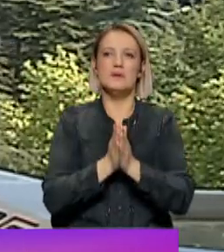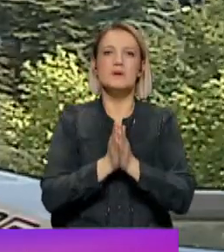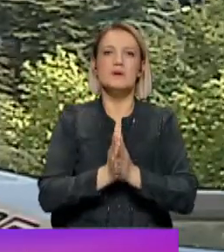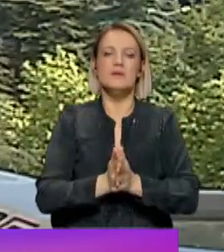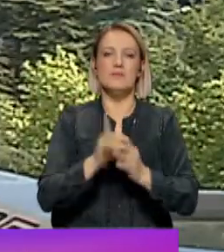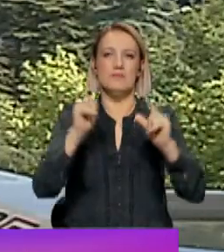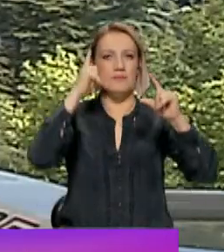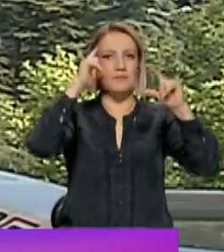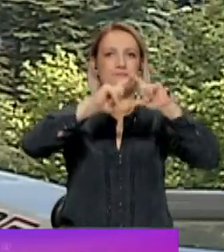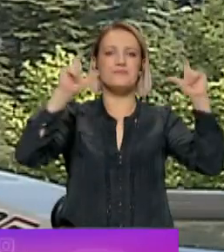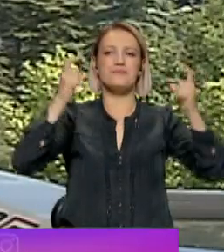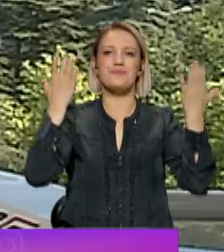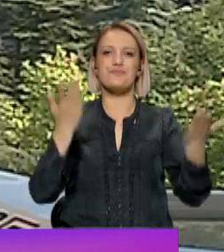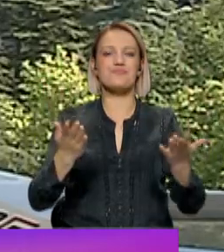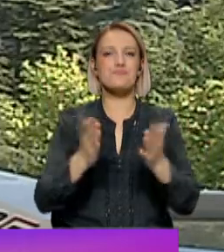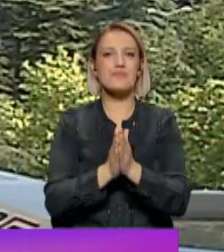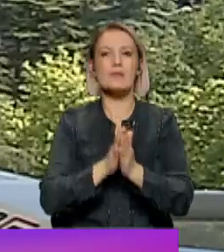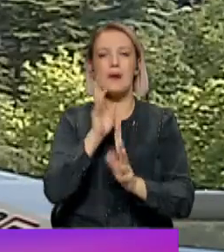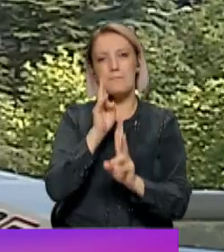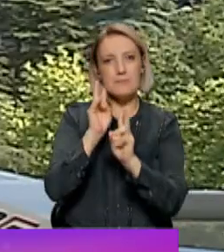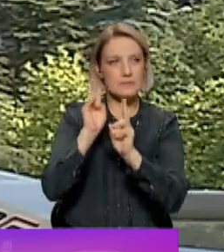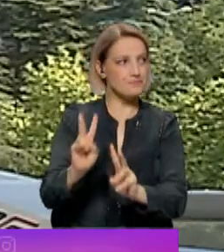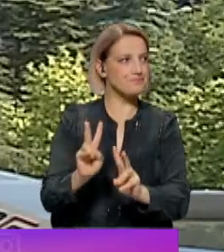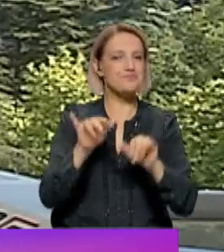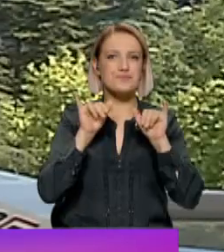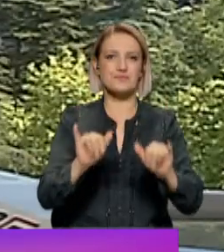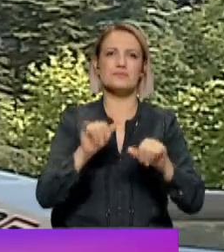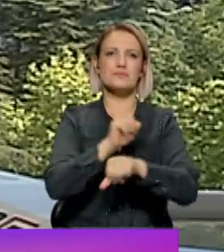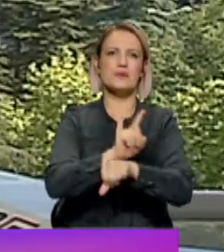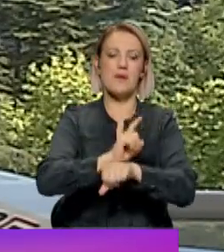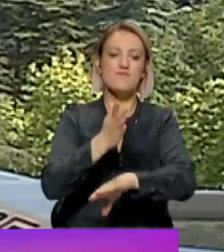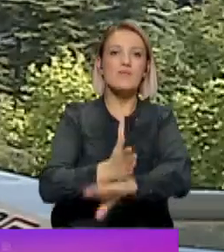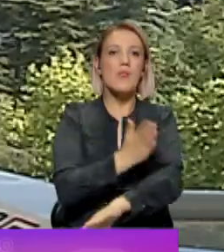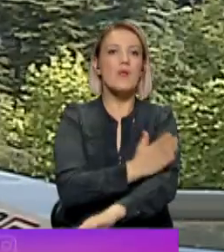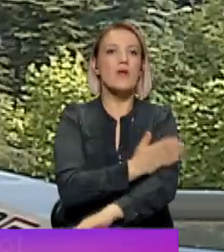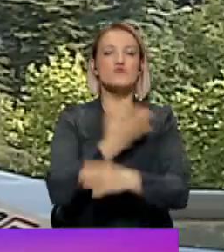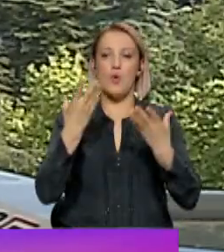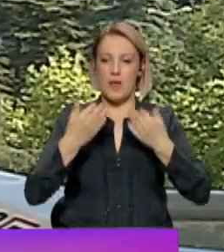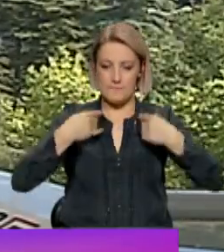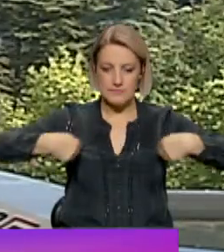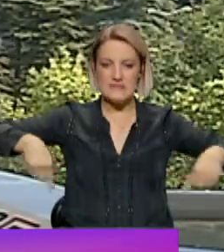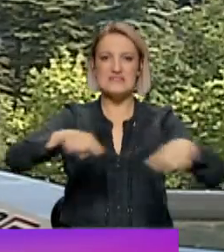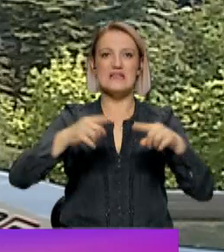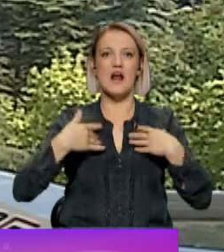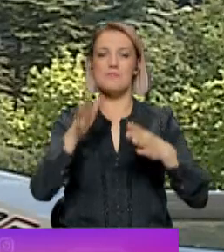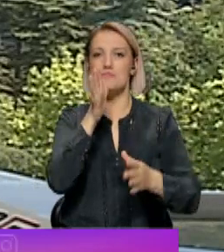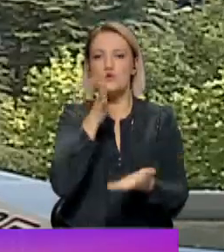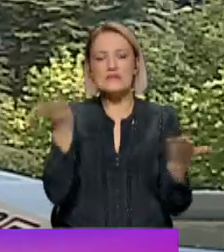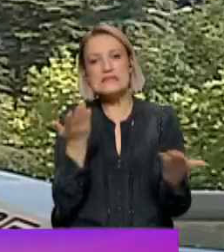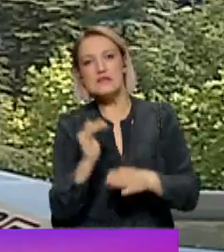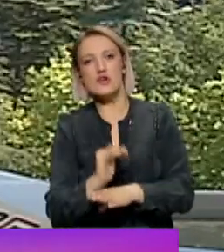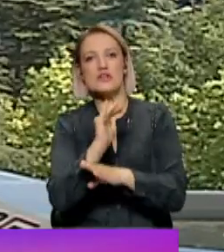Gazetesi'nden bir manşete bakalım. Manşete bakarken aynı zamanda vatandaş olarak bizler biliyoruz neyi nasıl